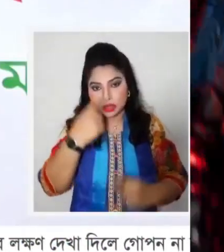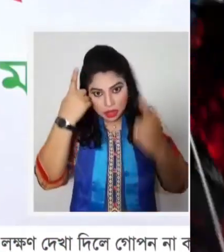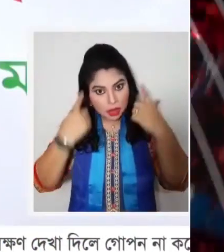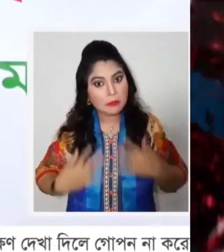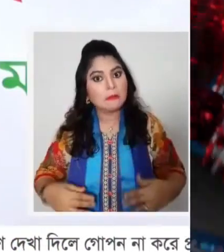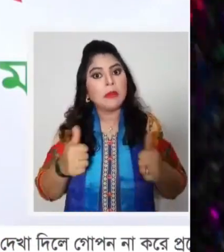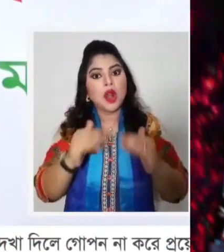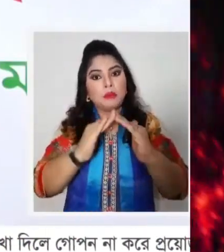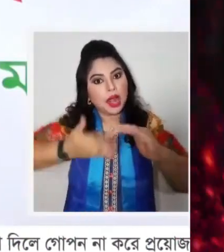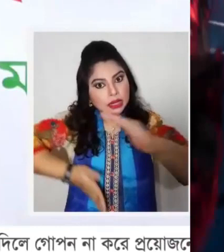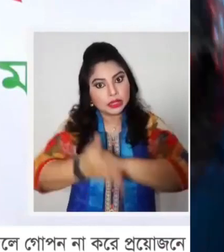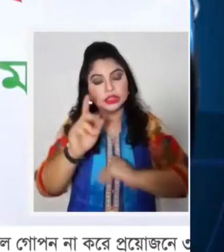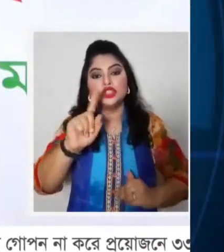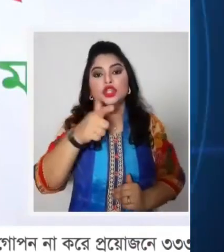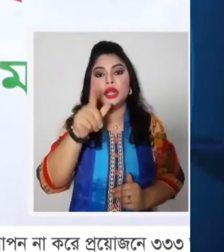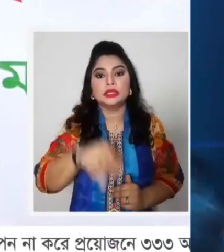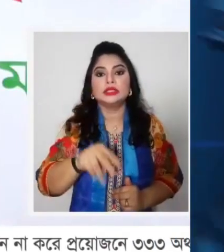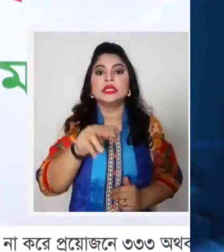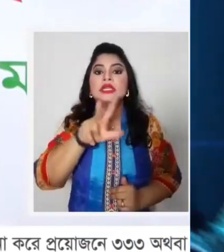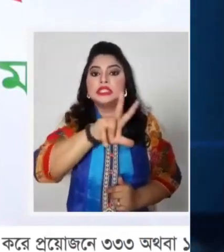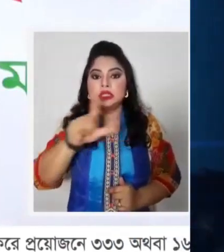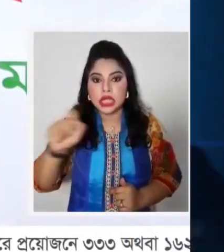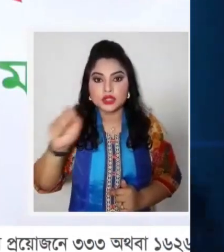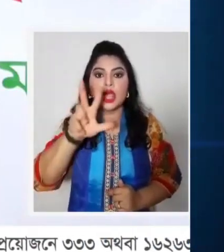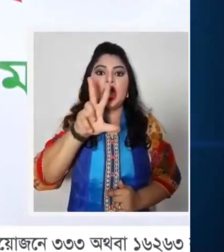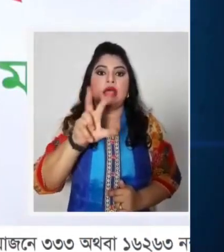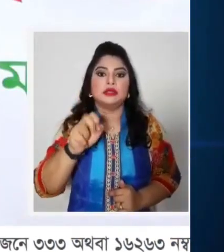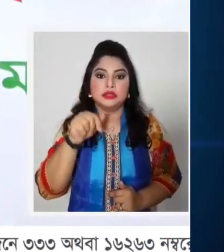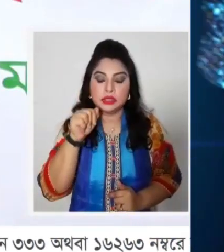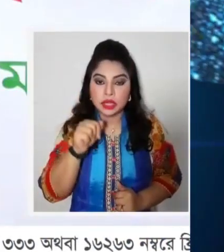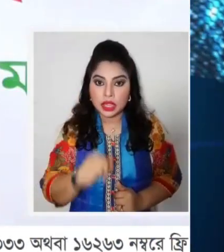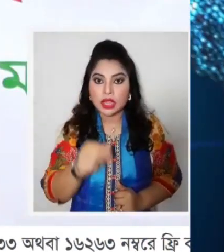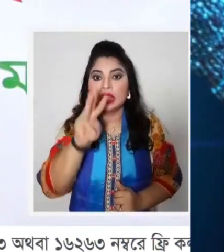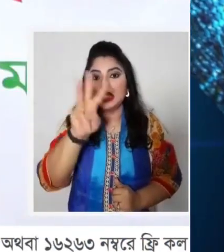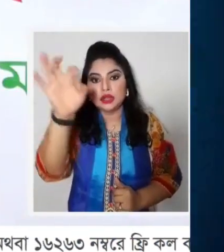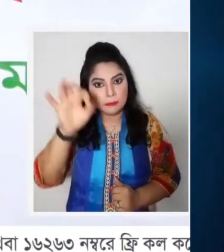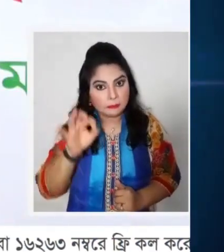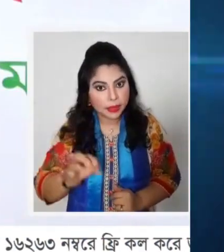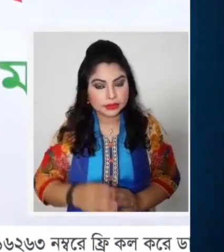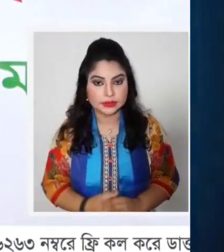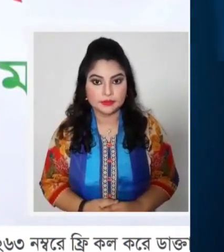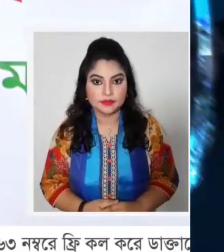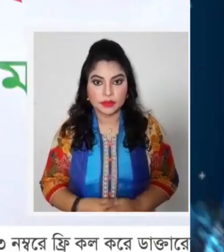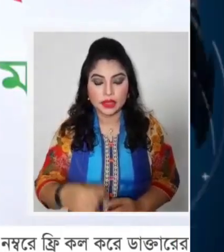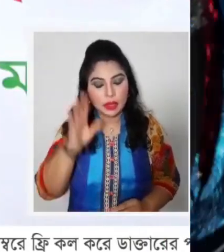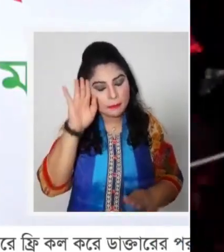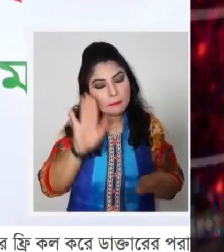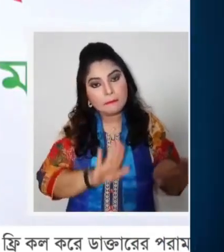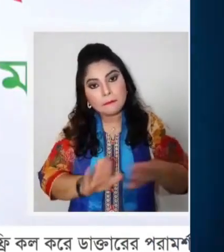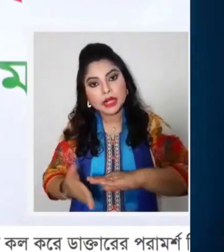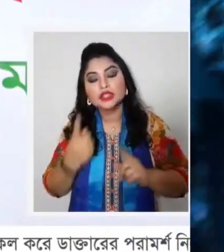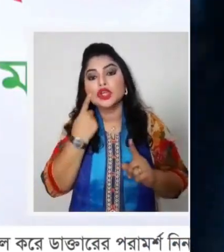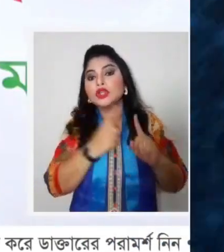২৪ ঘন্টায় সুস্থ হয়েছেন ৫৭৮ জন এবং এ পর্যন্ত সুস্থ হয়েছেন ১৭৮২৭ জন। শনাক্ত বিবেচনায় সুস্থতার